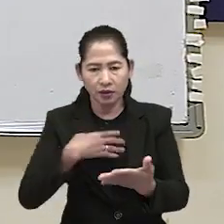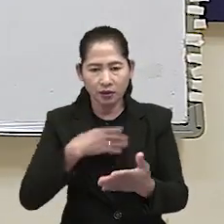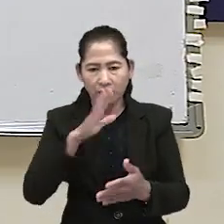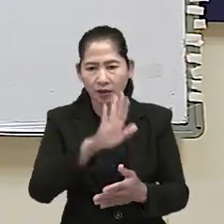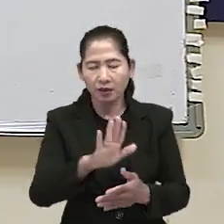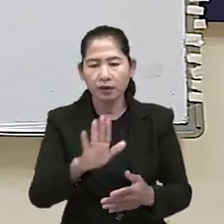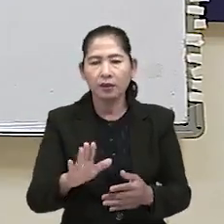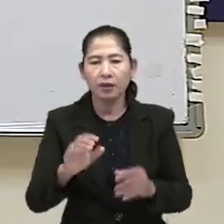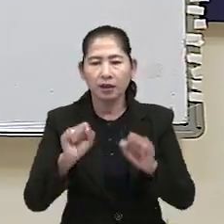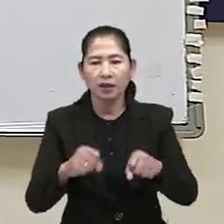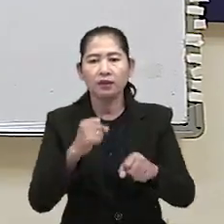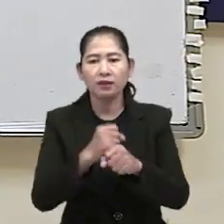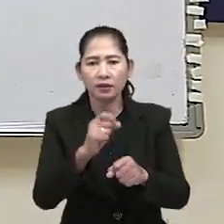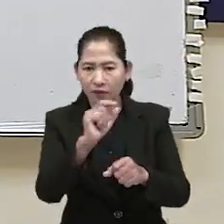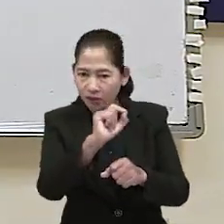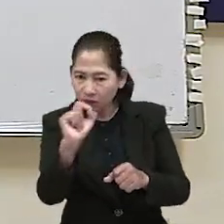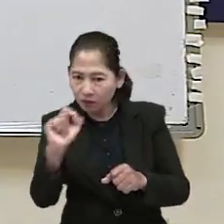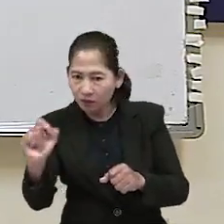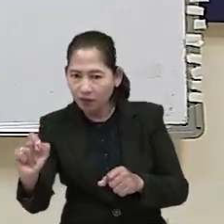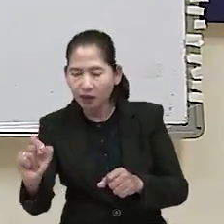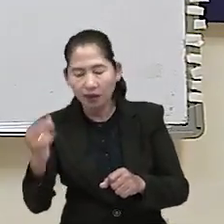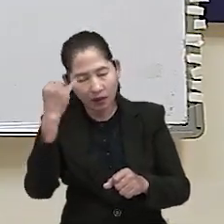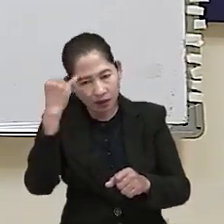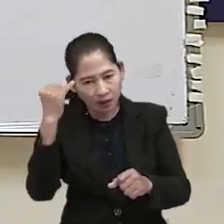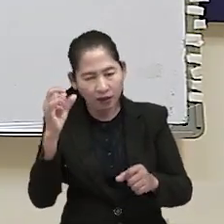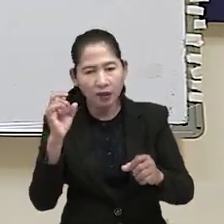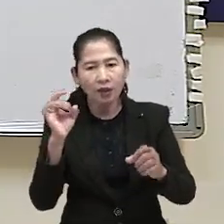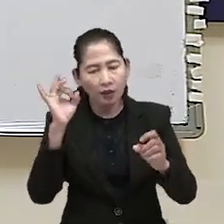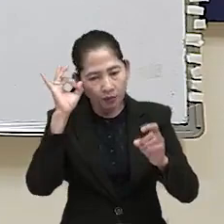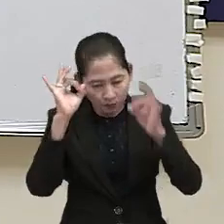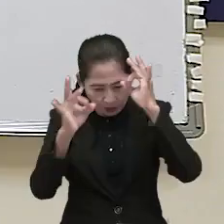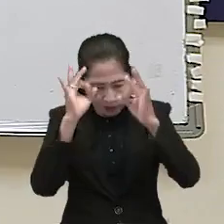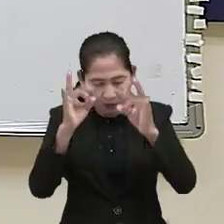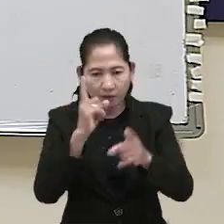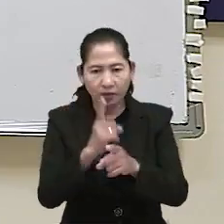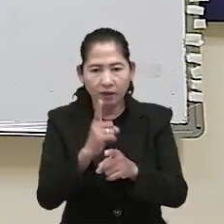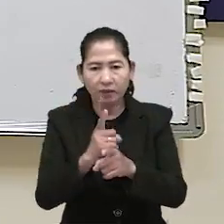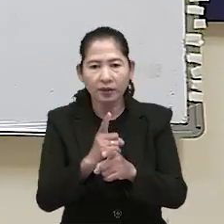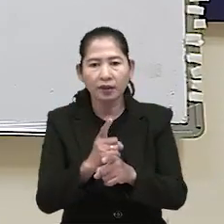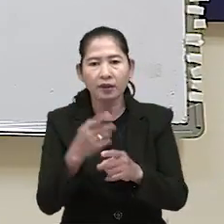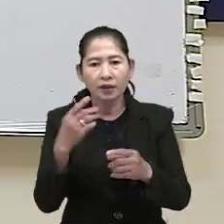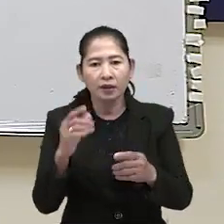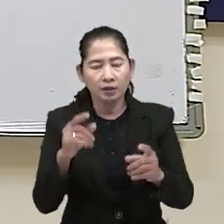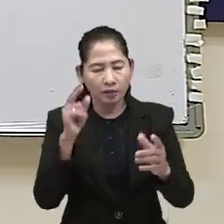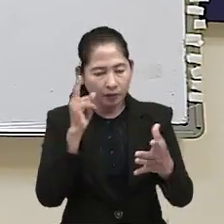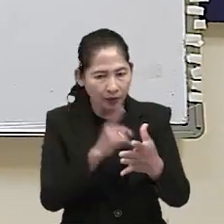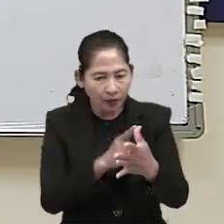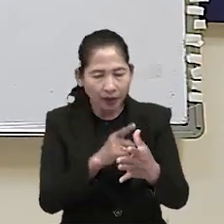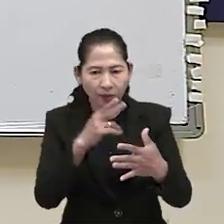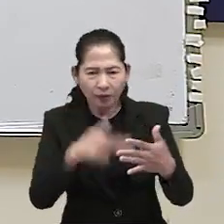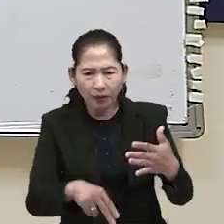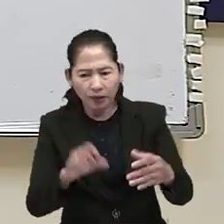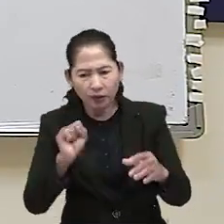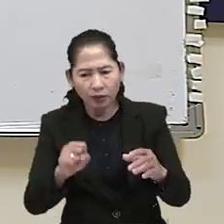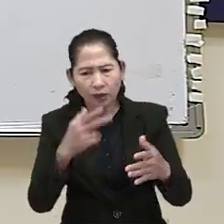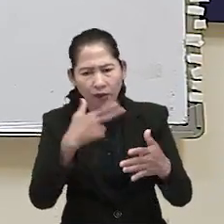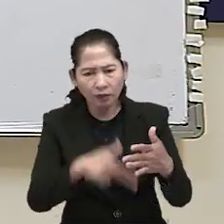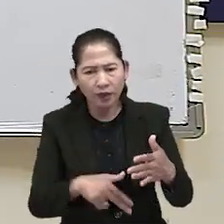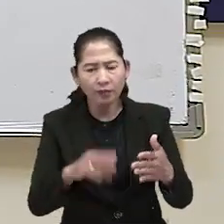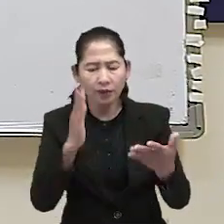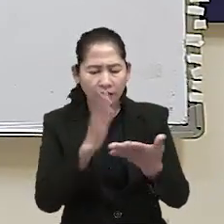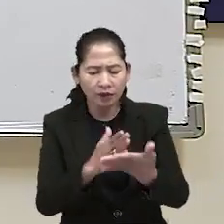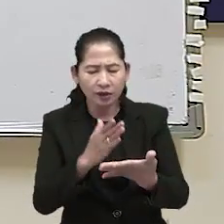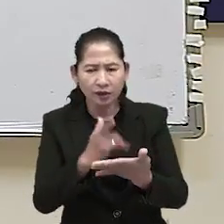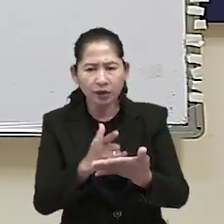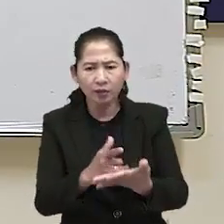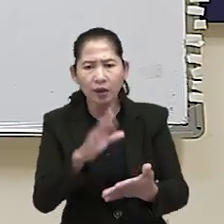នកូនទាំងអស់គ្នាអាចធ្វើការសរសេរជាតែងស្ដីព័ត៌មានអំពីសត្វបានត្រឹមត្រូវនឹងកូនណាដោយផ្ដើមនិយាយអំពីអីតួនិយាយអំពីអីនិងបញ្ចប់និ